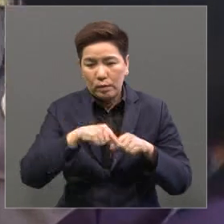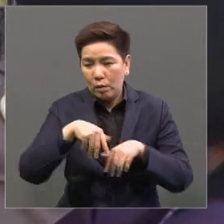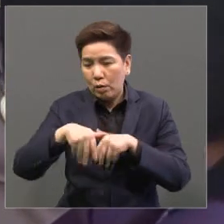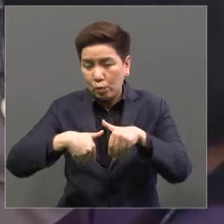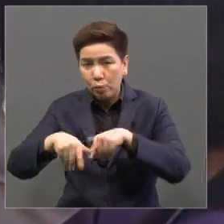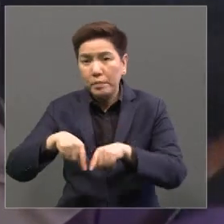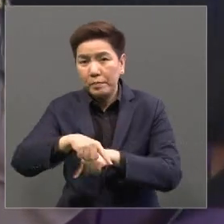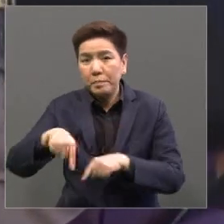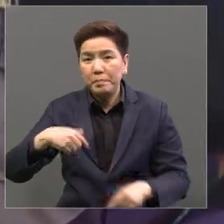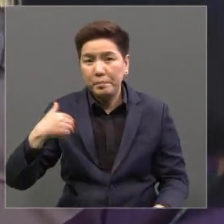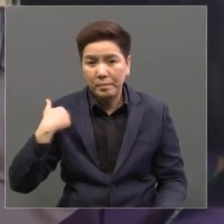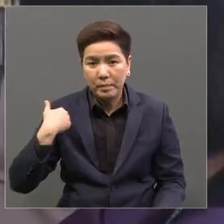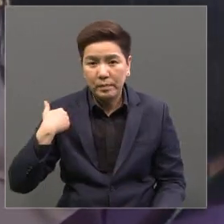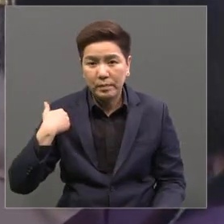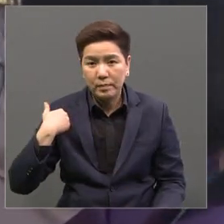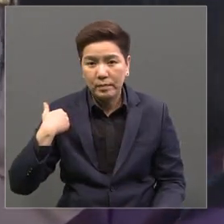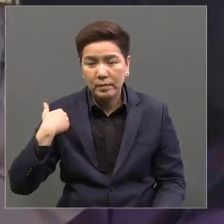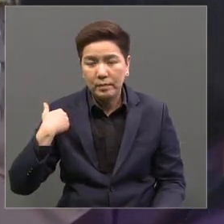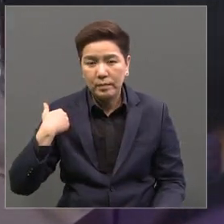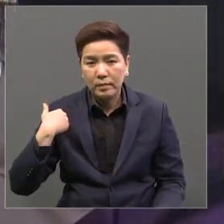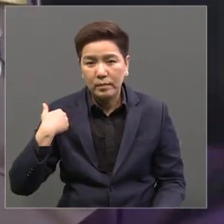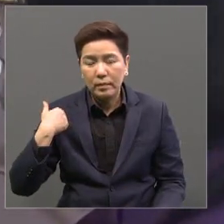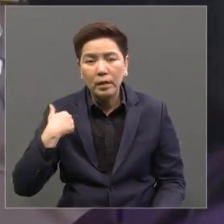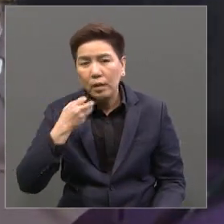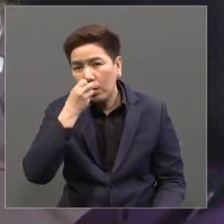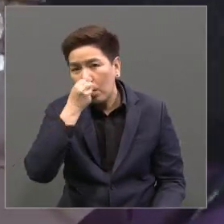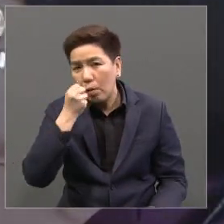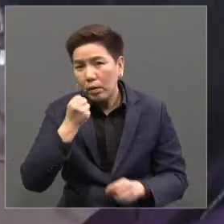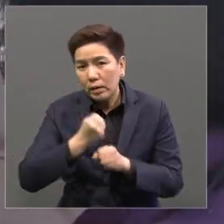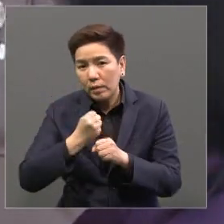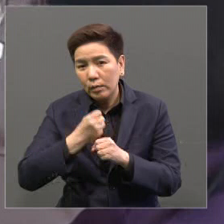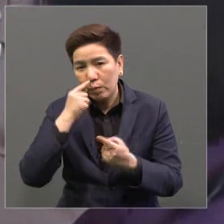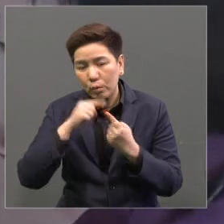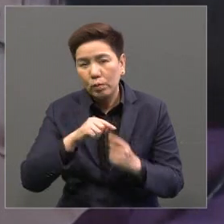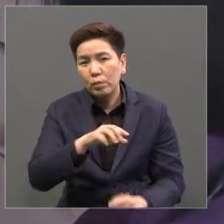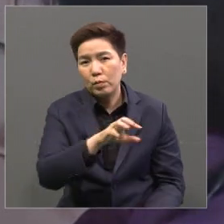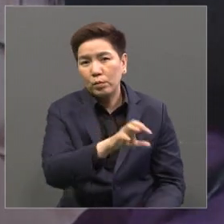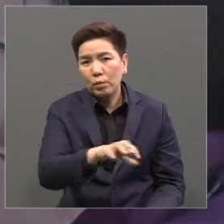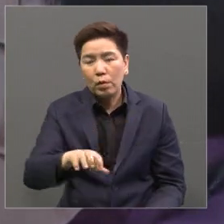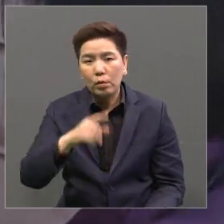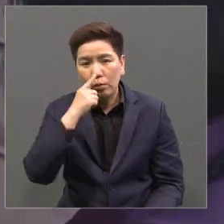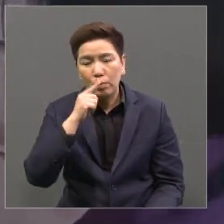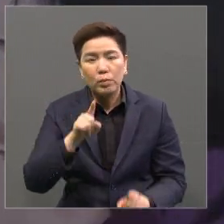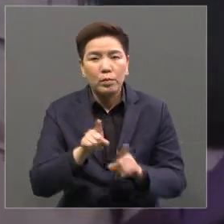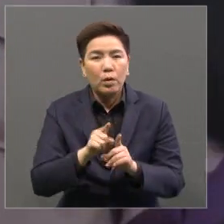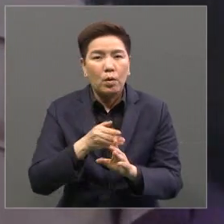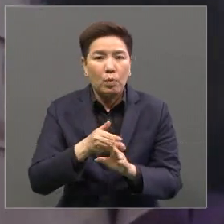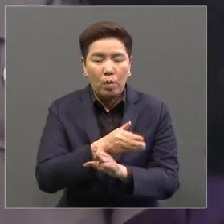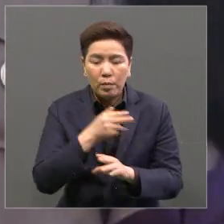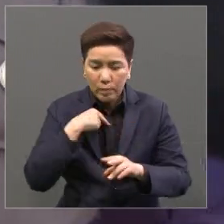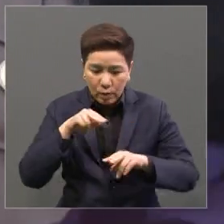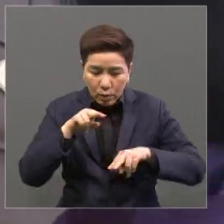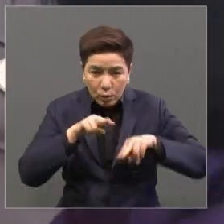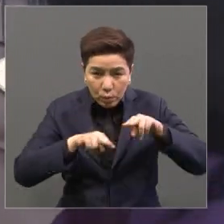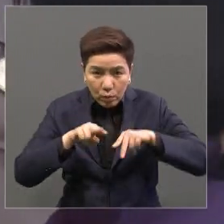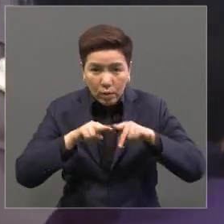ครับซึ่งทางต่อรองได้นำร่องเรื่องของการรวมผู้ก่อเหตุตอนนี้อยู่ระหว่างการเคลียร์ผู้ก่อนะ